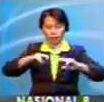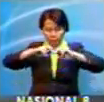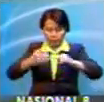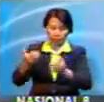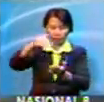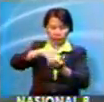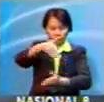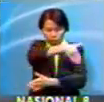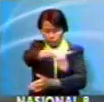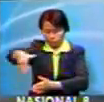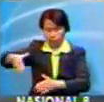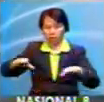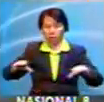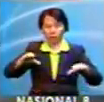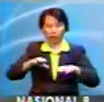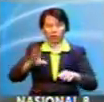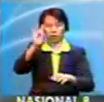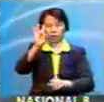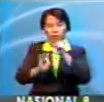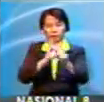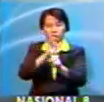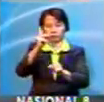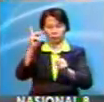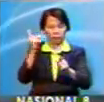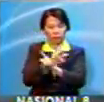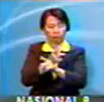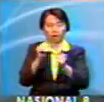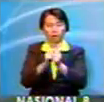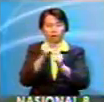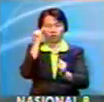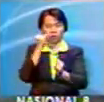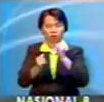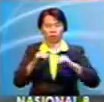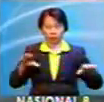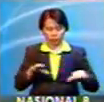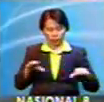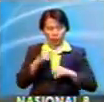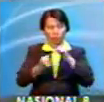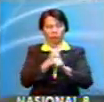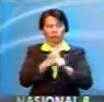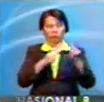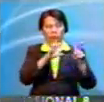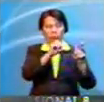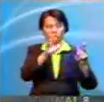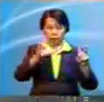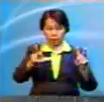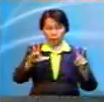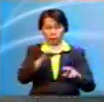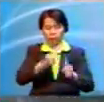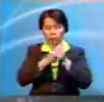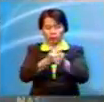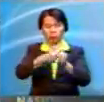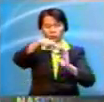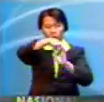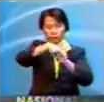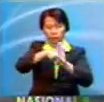semula persempadanan dilakukan sekurang-kurangnya 8 tahun sekali dengan kali terakhir dibuat pada 2003. Dan mengikut